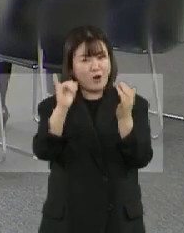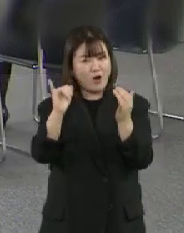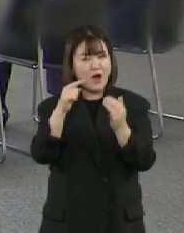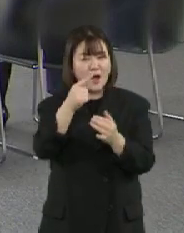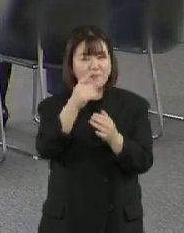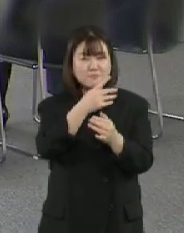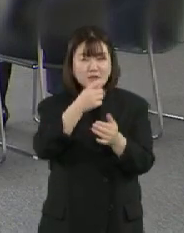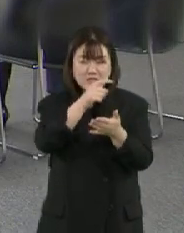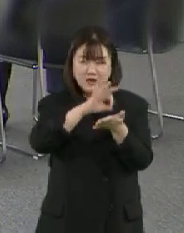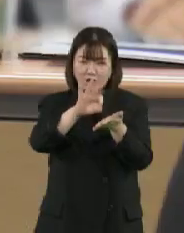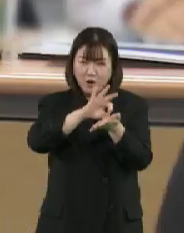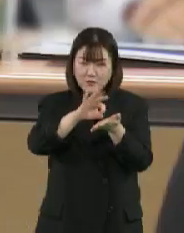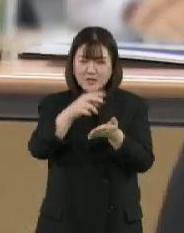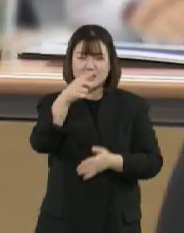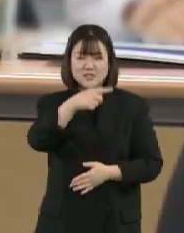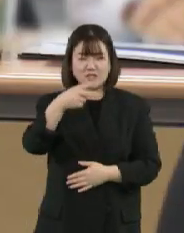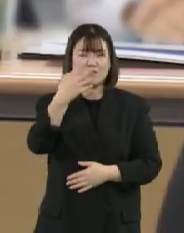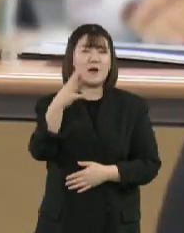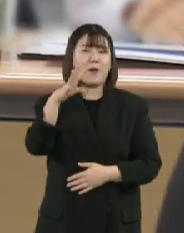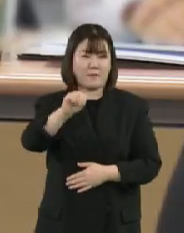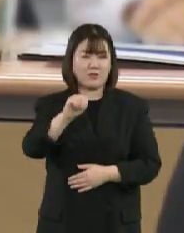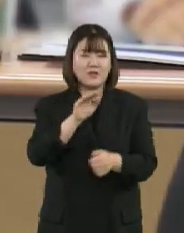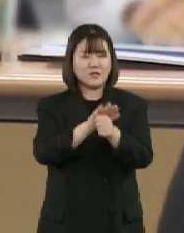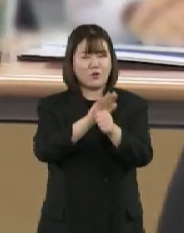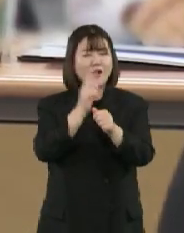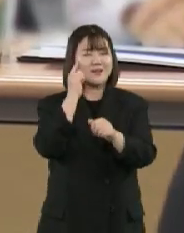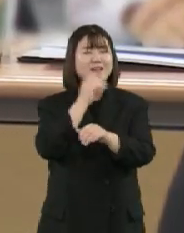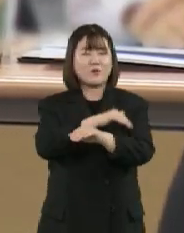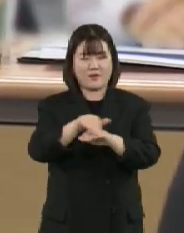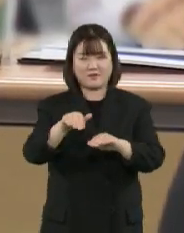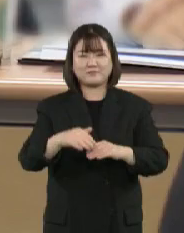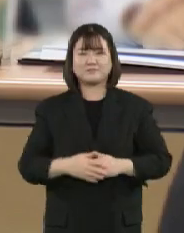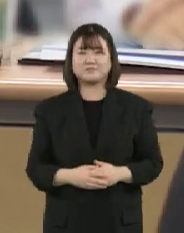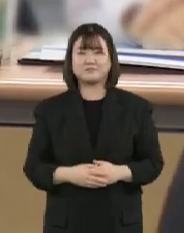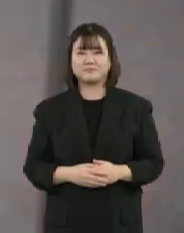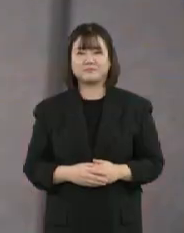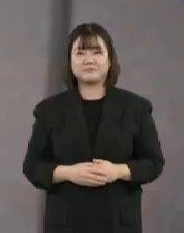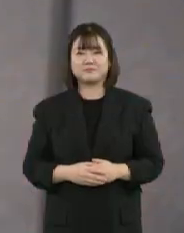1명당 연 2400만 원의 인건비를 지원받을 수 있습니다